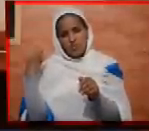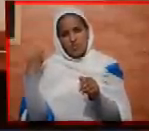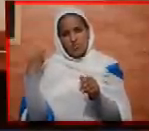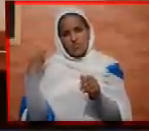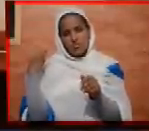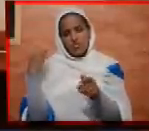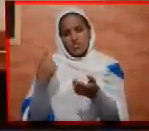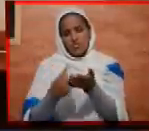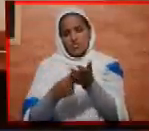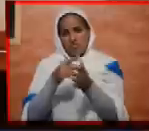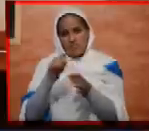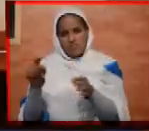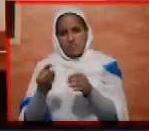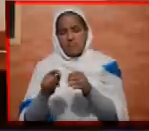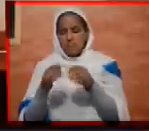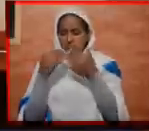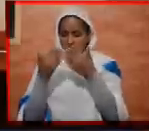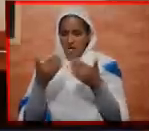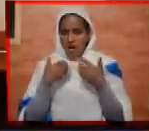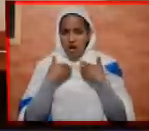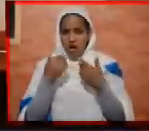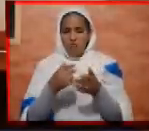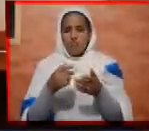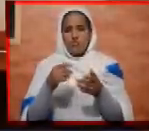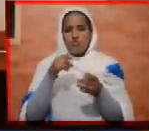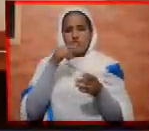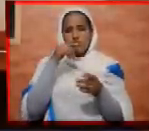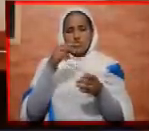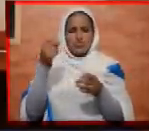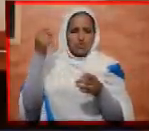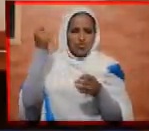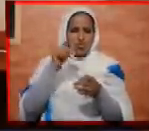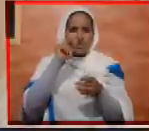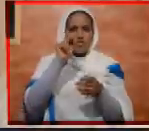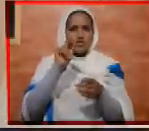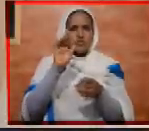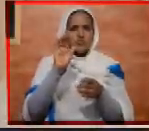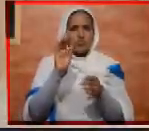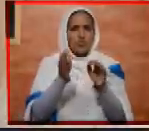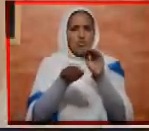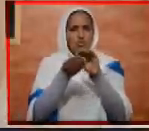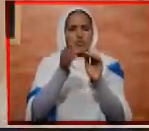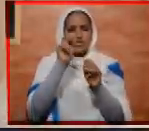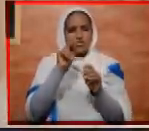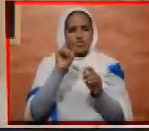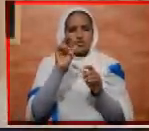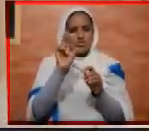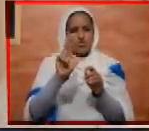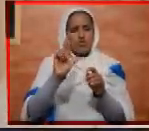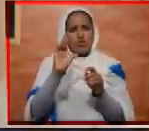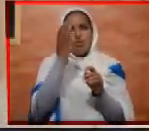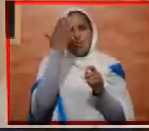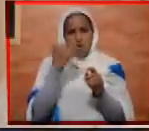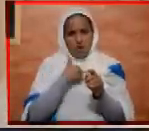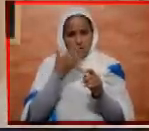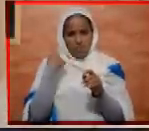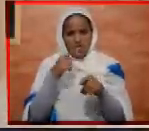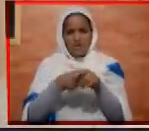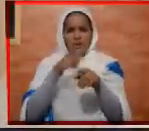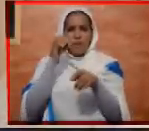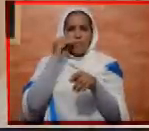ክህነት አስተዳደር መቀደል። እንደነዚህ ያሉት ከጥንት ጀምሮ አሉ፣ አሁንም አሉ። ግን የሌላቸው